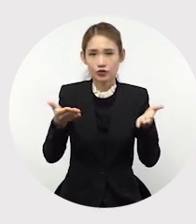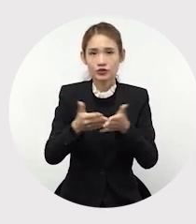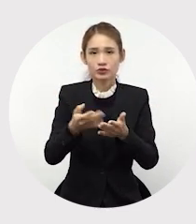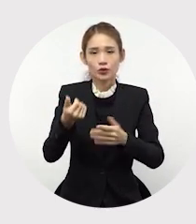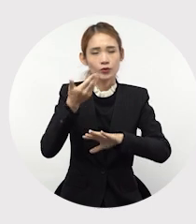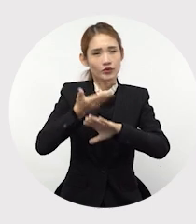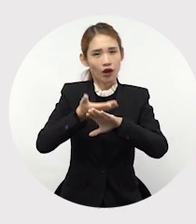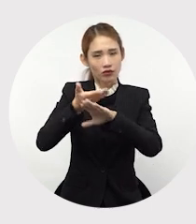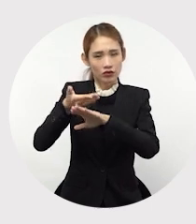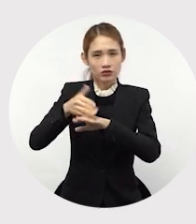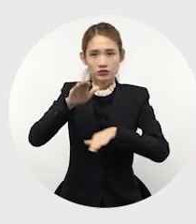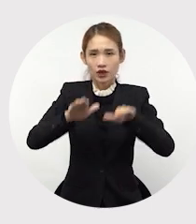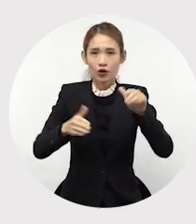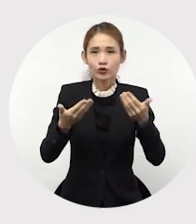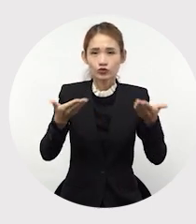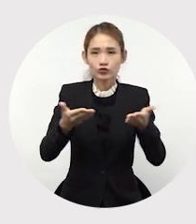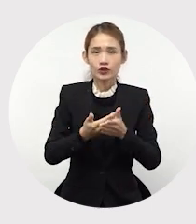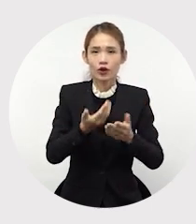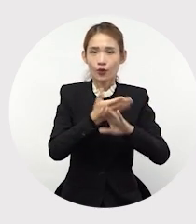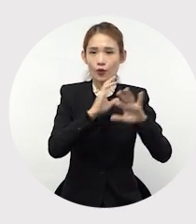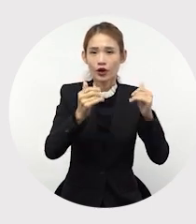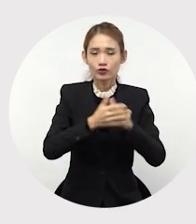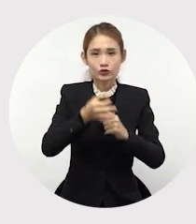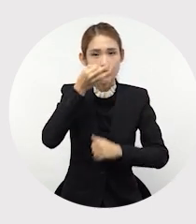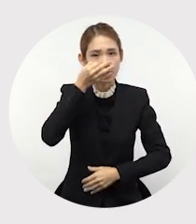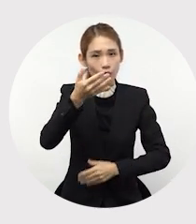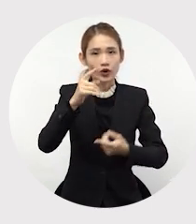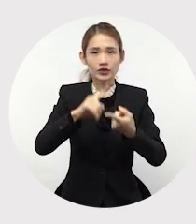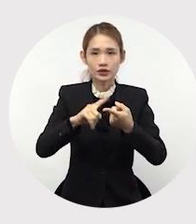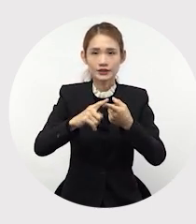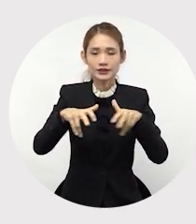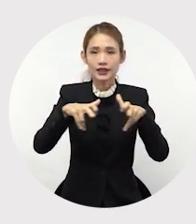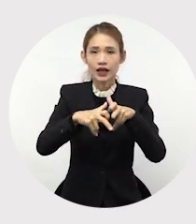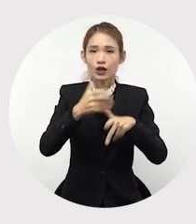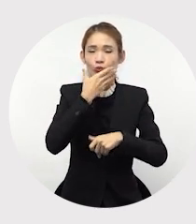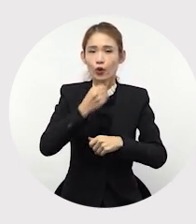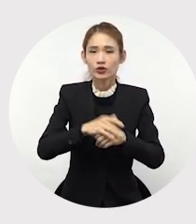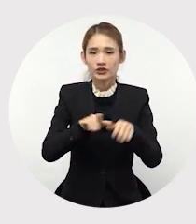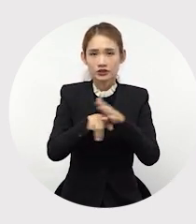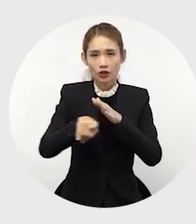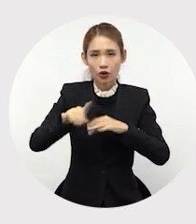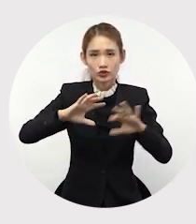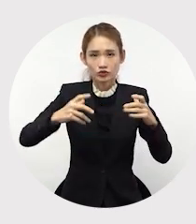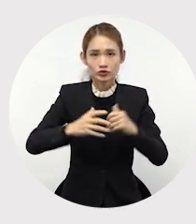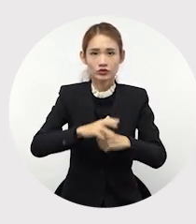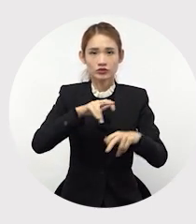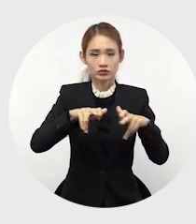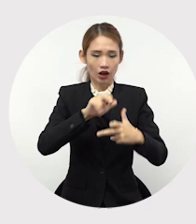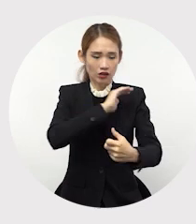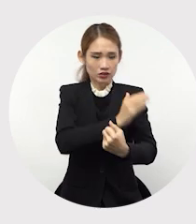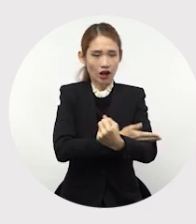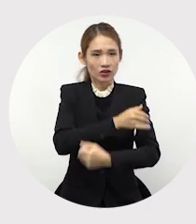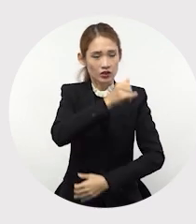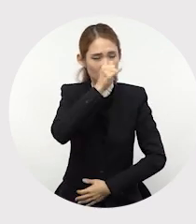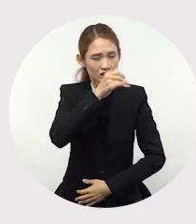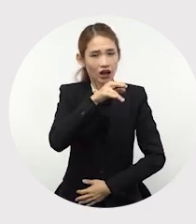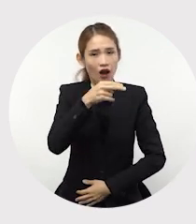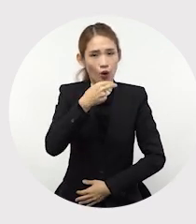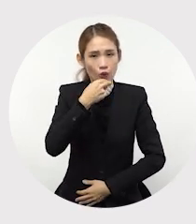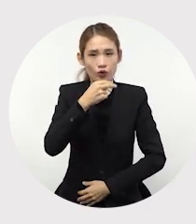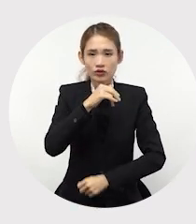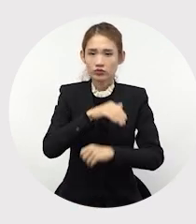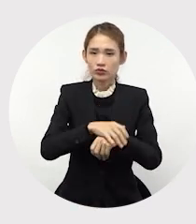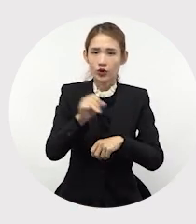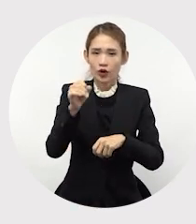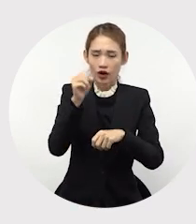하고 좀 다른 차원에서의 어떤 접근들을 하는데 외국에 방금 말씀드렸던 그런 장애인 복지 선진국 같은 경우는 그냥 장애인 자격이 있다가도